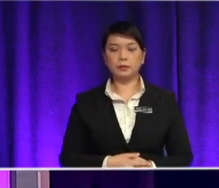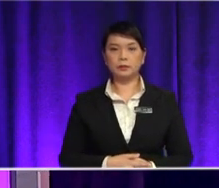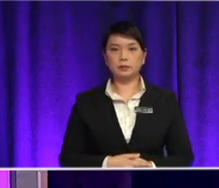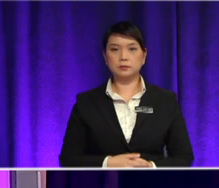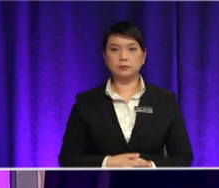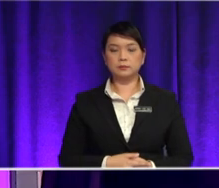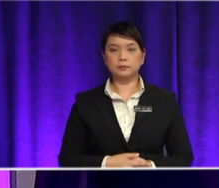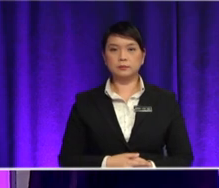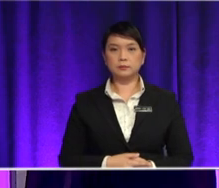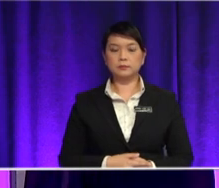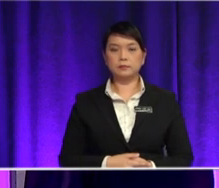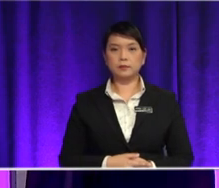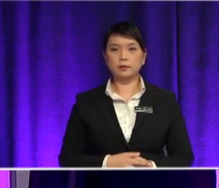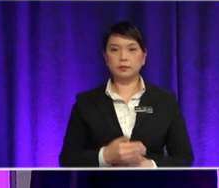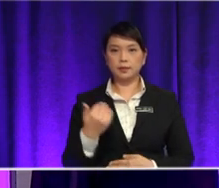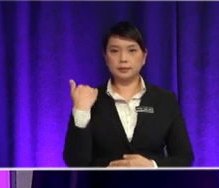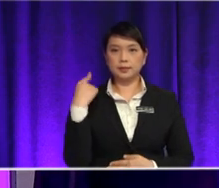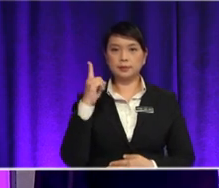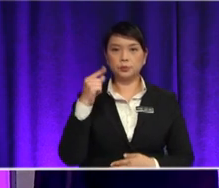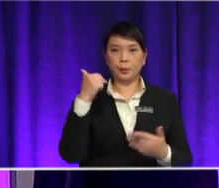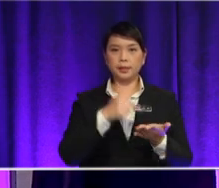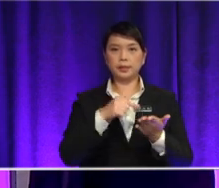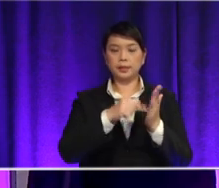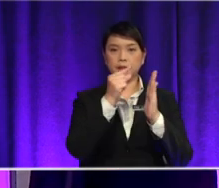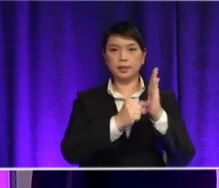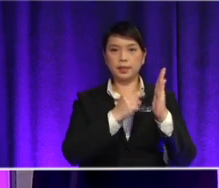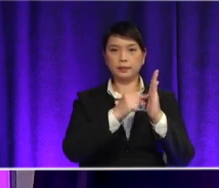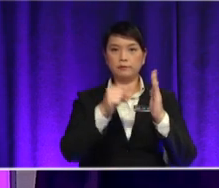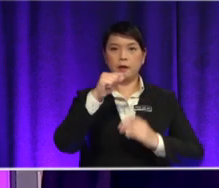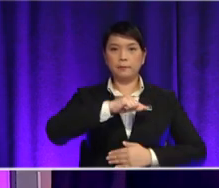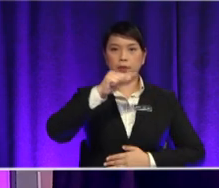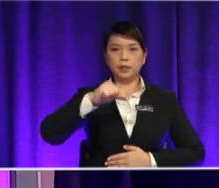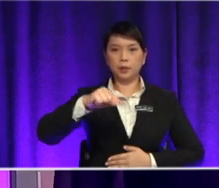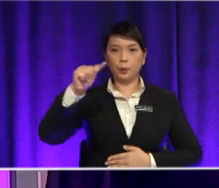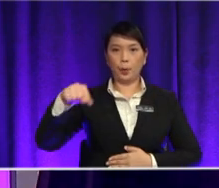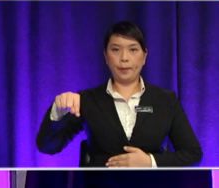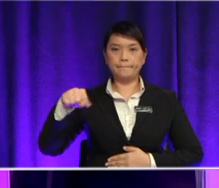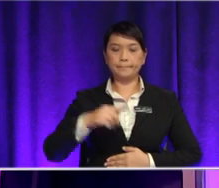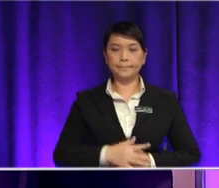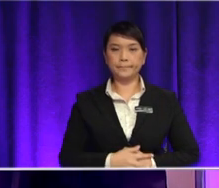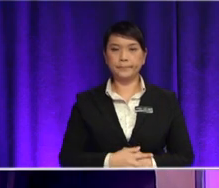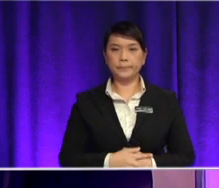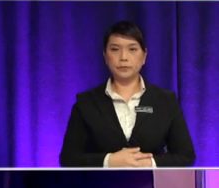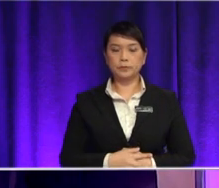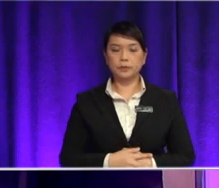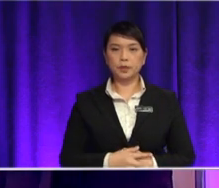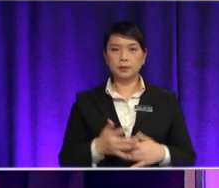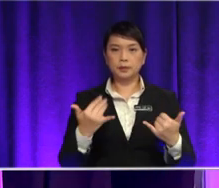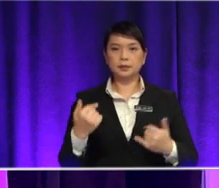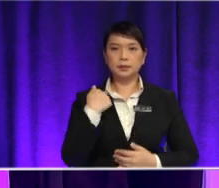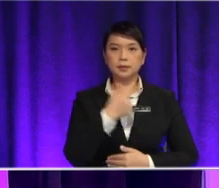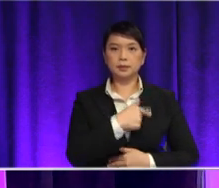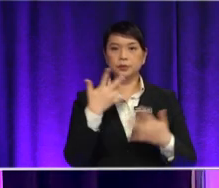iaitu poligon kekerapan. Okey, kita nampak tadi kita ada histogram. Sekarang kita dah tambah lagi satu